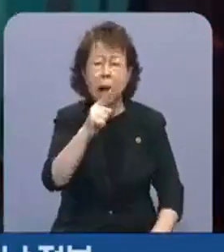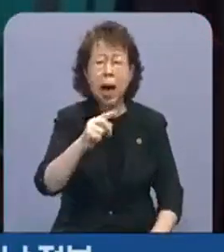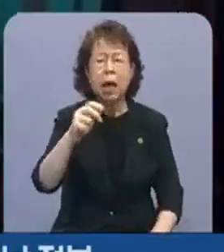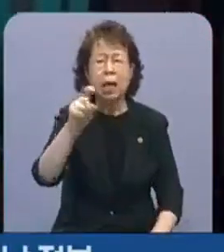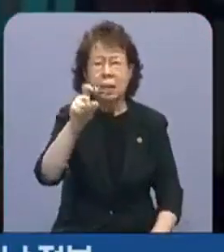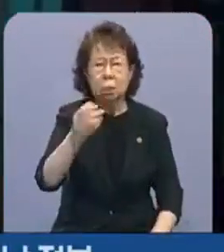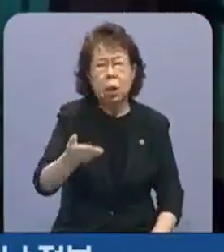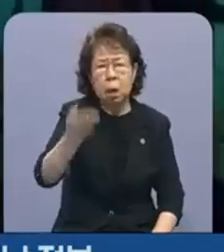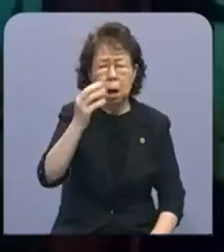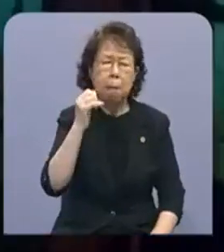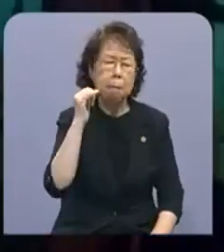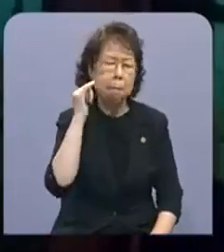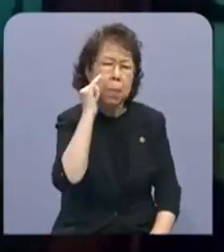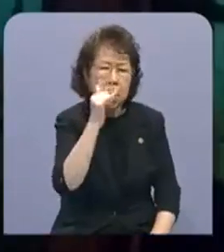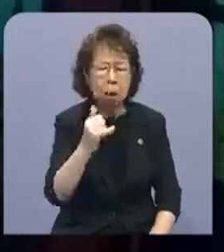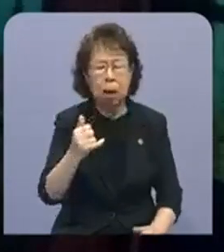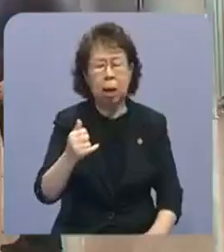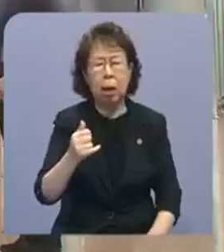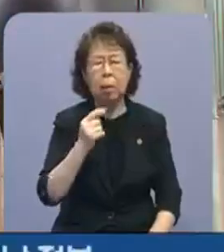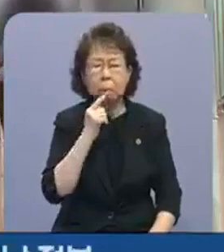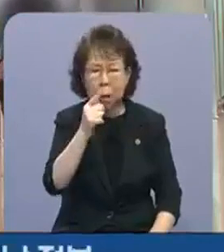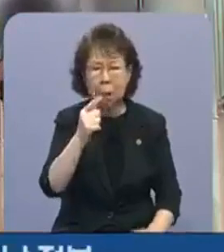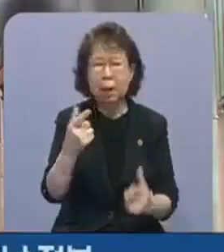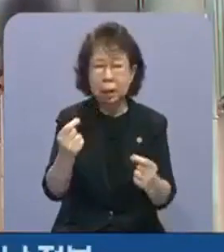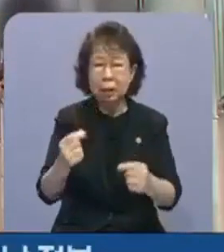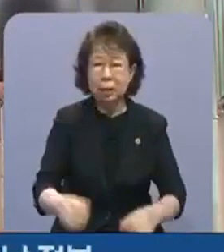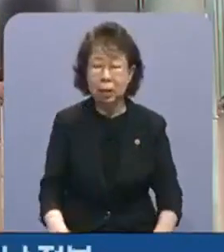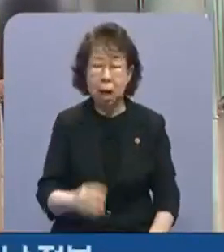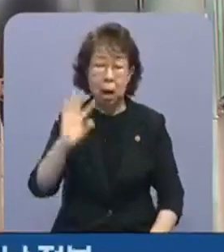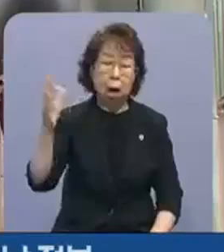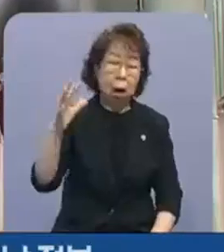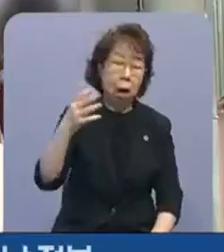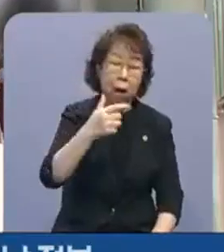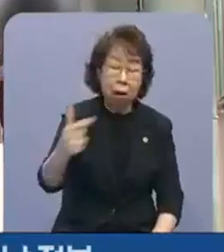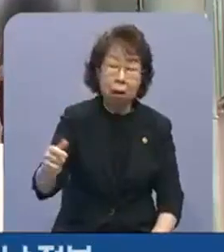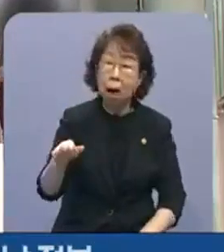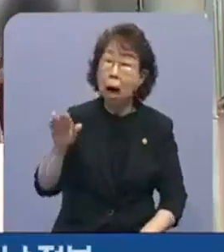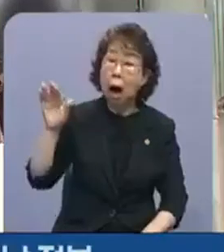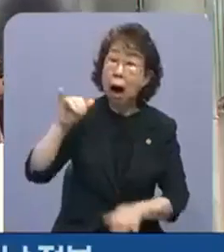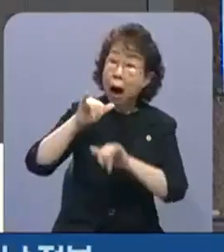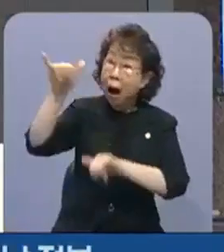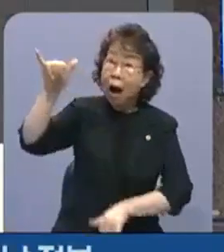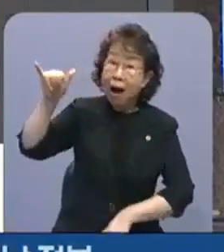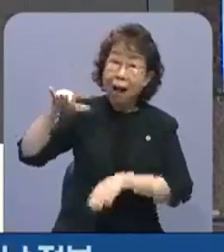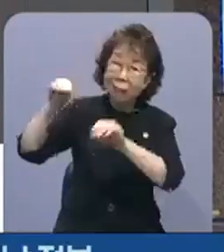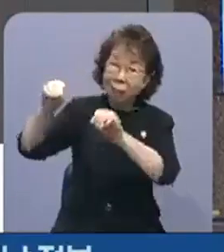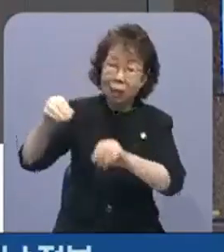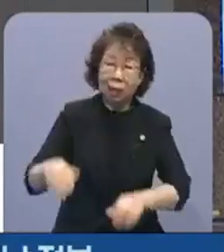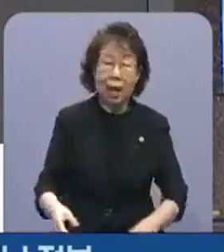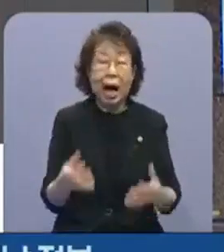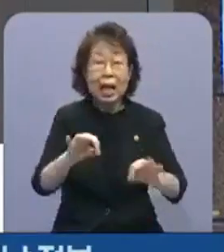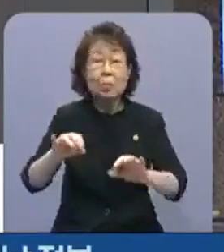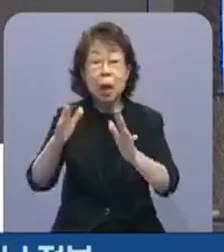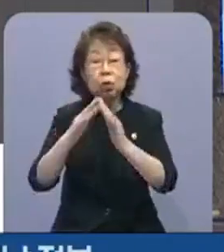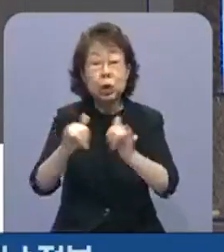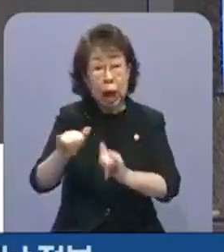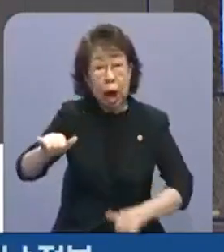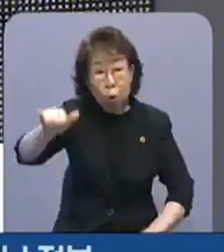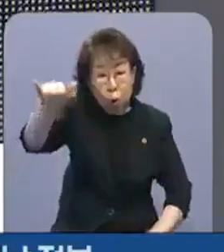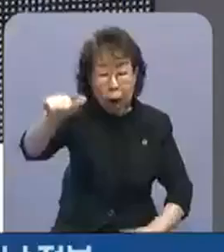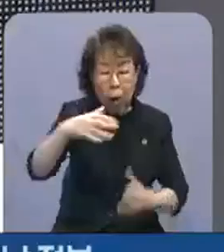신고가 1 고여 접수됐습니다 거센 바람은 하늘 길도 묶었습니다 김에 국제 공항에서는